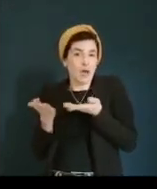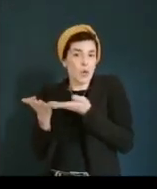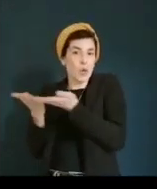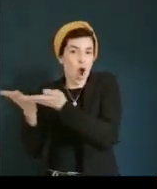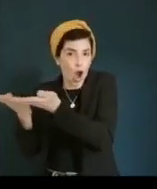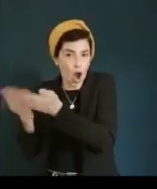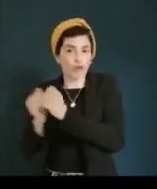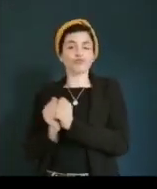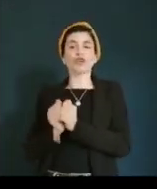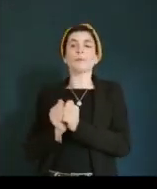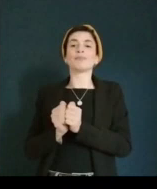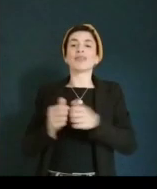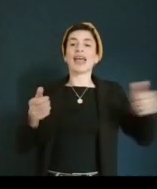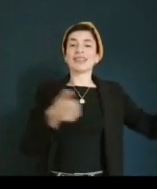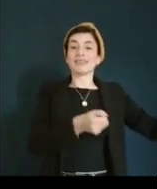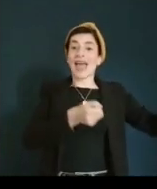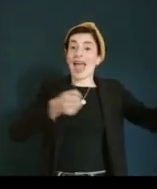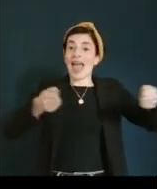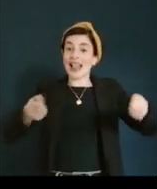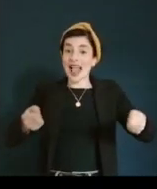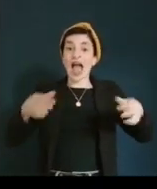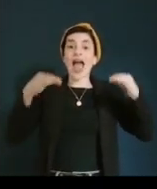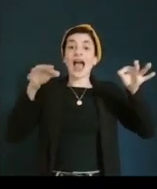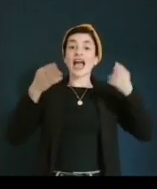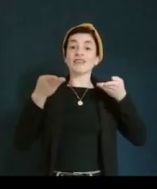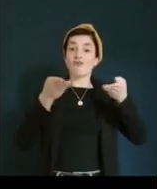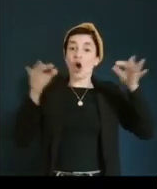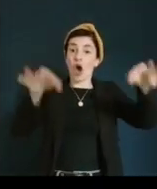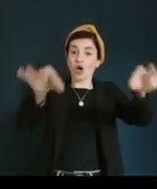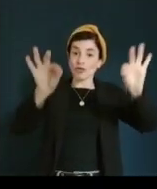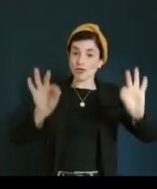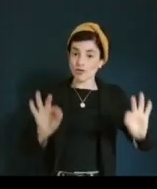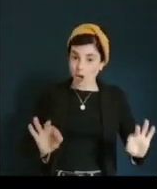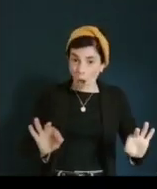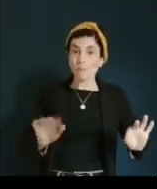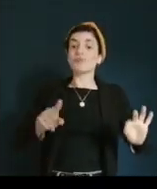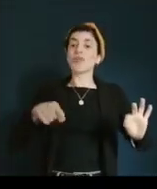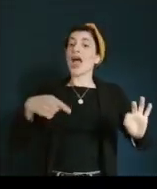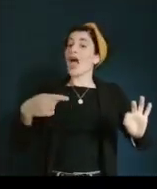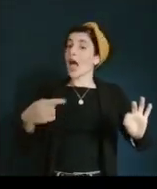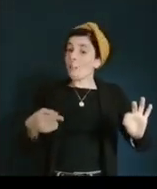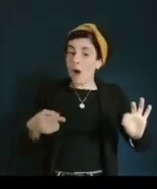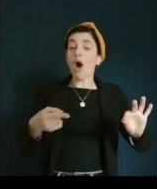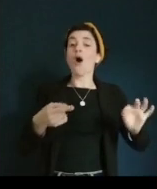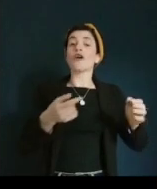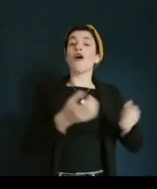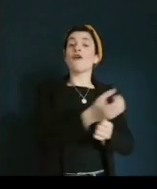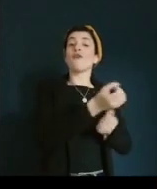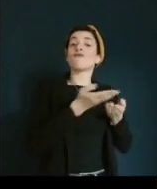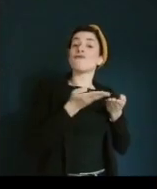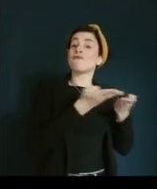a posizionare su una teglia rivestita di carta forno e poi li cuocerò nel forno alla